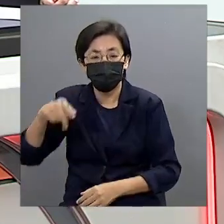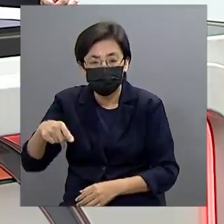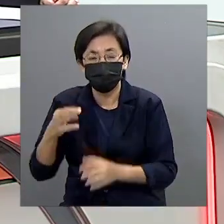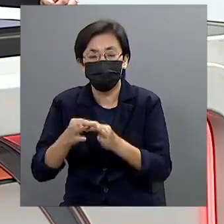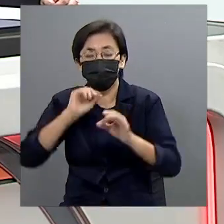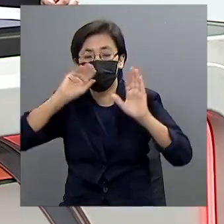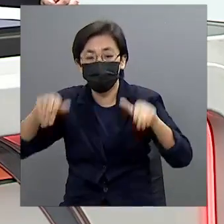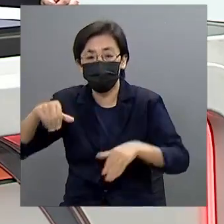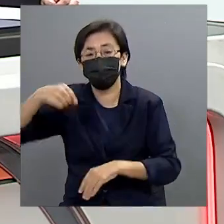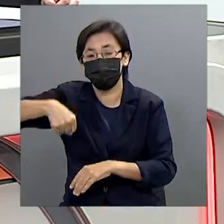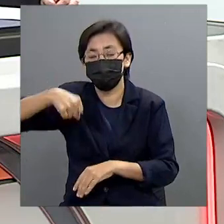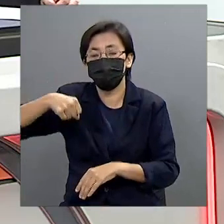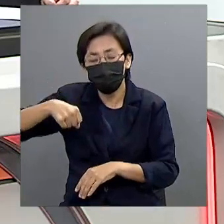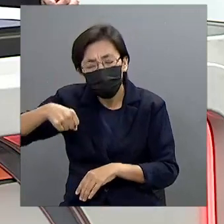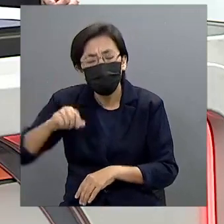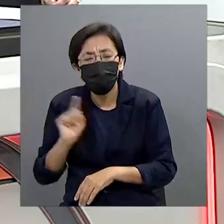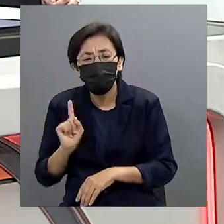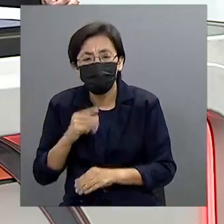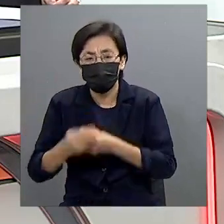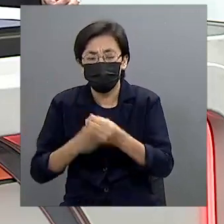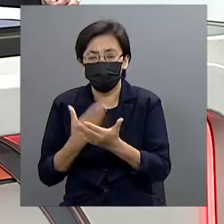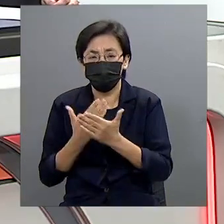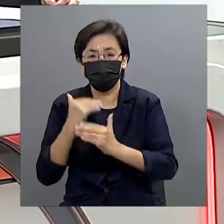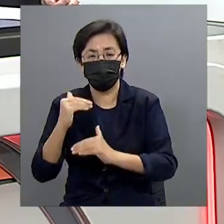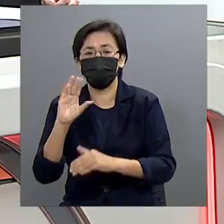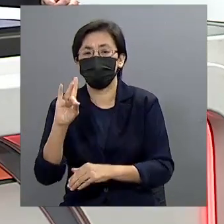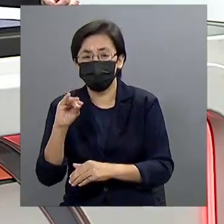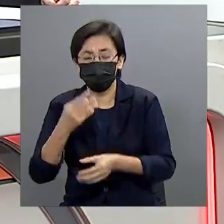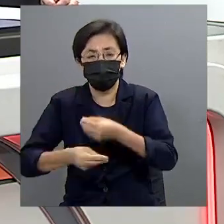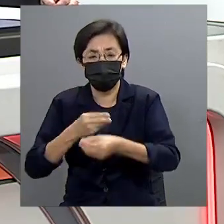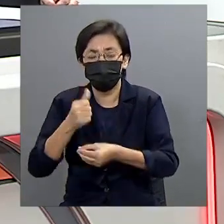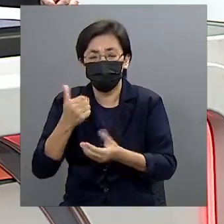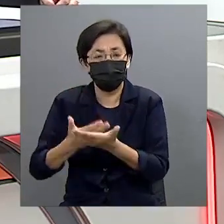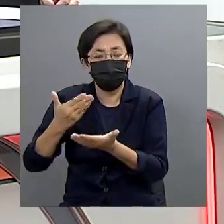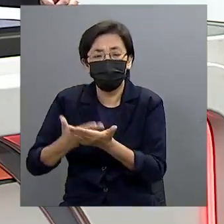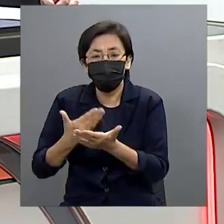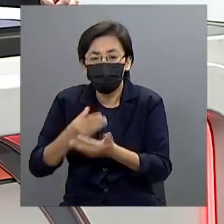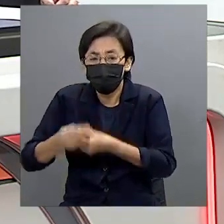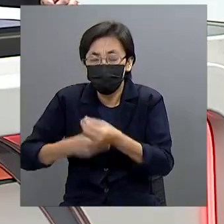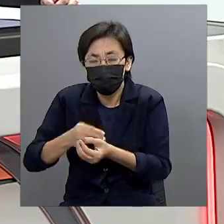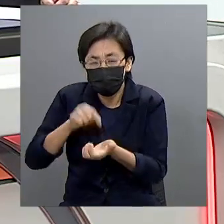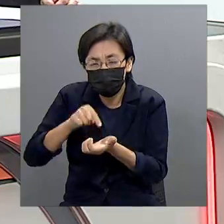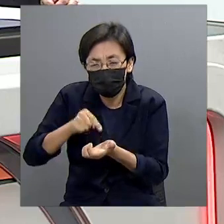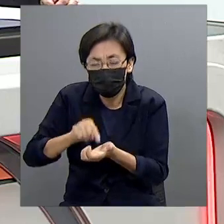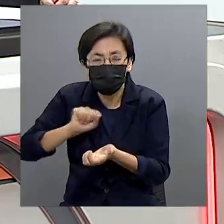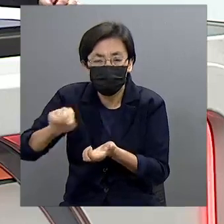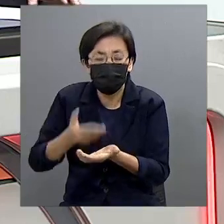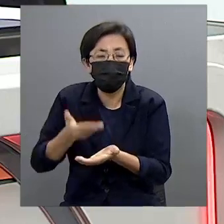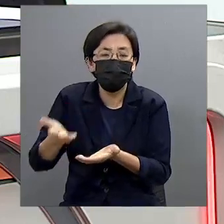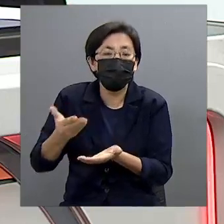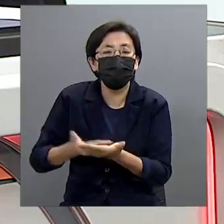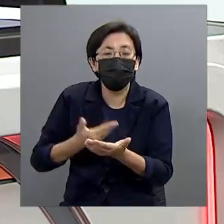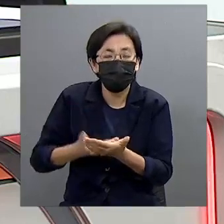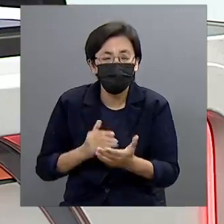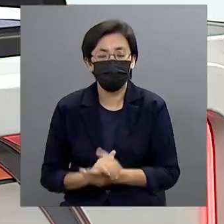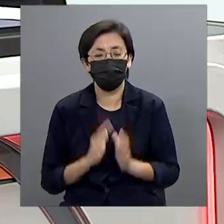ขายก็ไม่เกินราคา80บาทแถมยังขายดิบขายดีแต่ขณะเดียวกันทางผู้ค้าสลากกินแบ่งรัฐบาลเขาก็ยอมรับเหมือนกันว่า